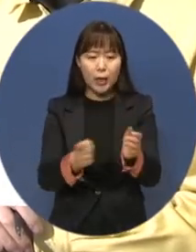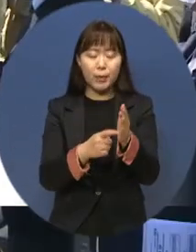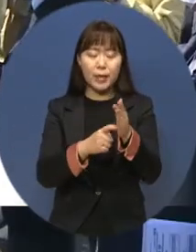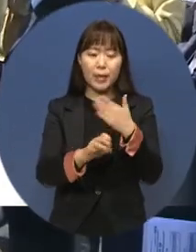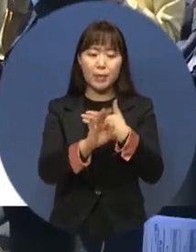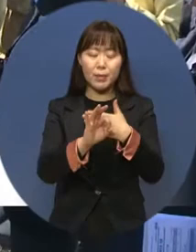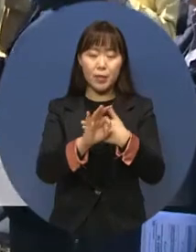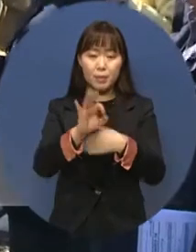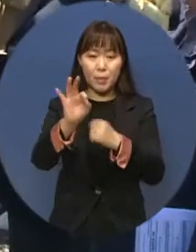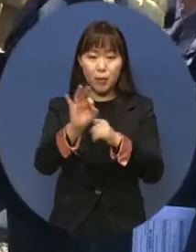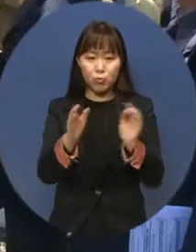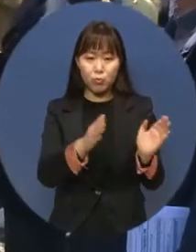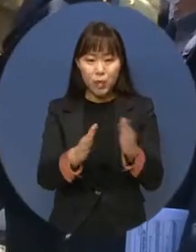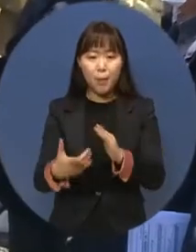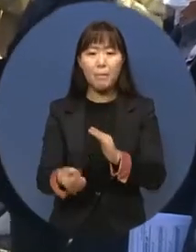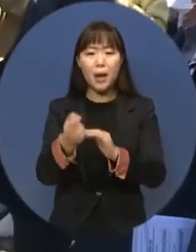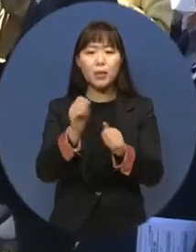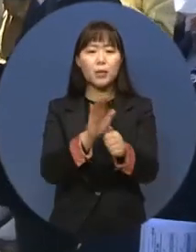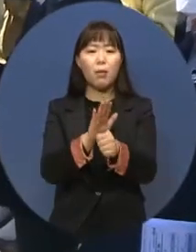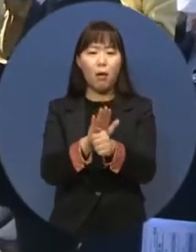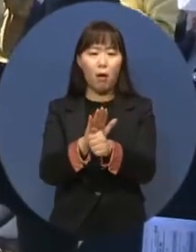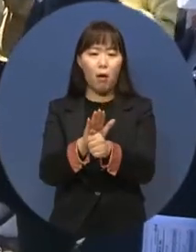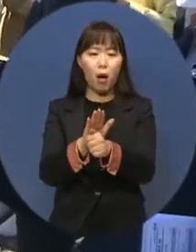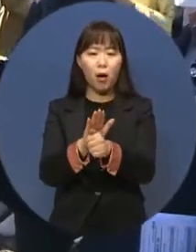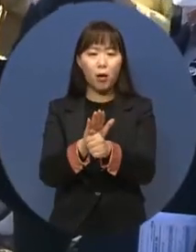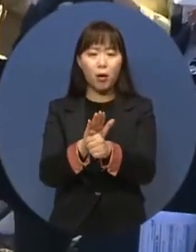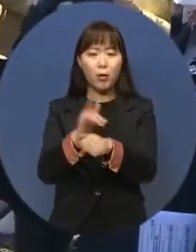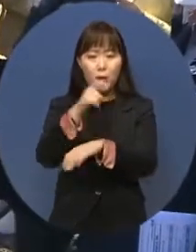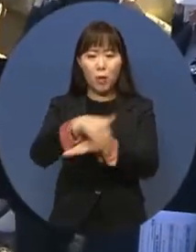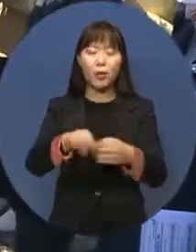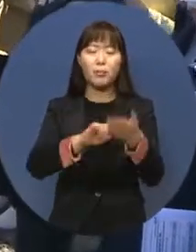예비비를 투입해 신속한 지원이 이루어지도록 하겠다 고 말했습니다